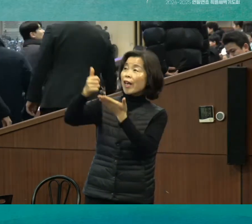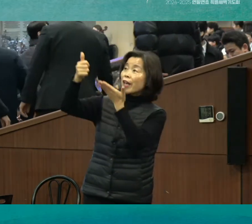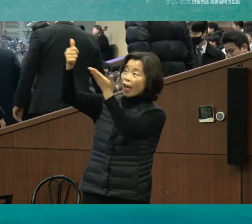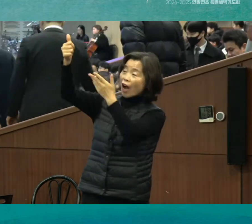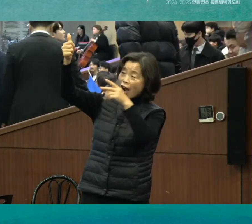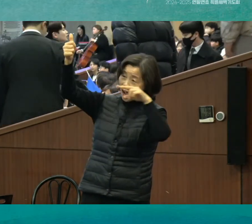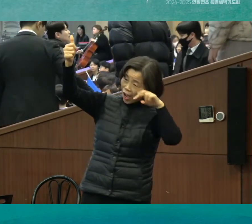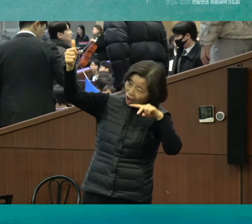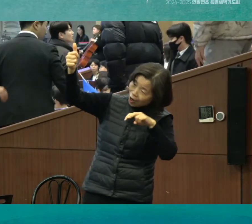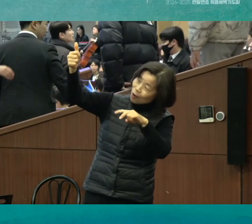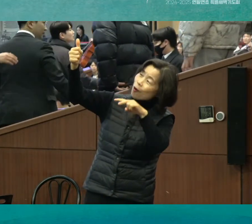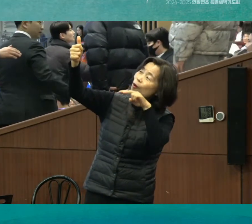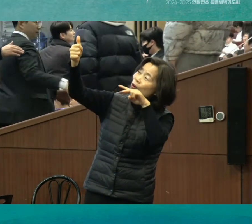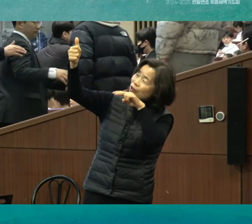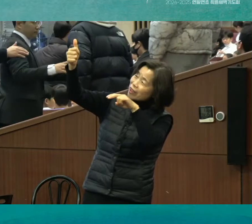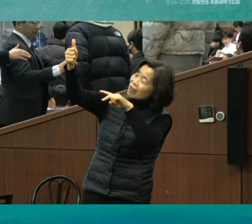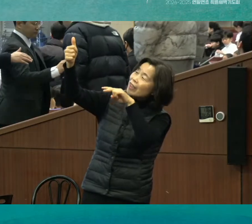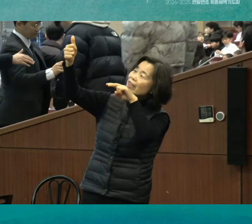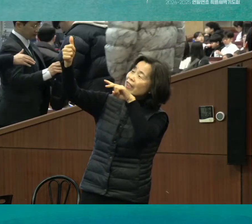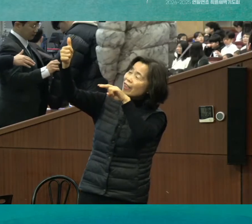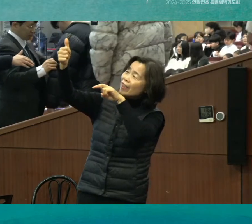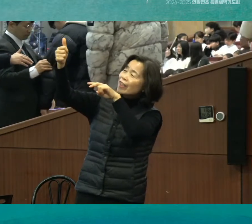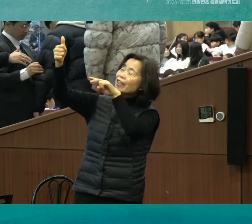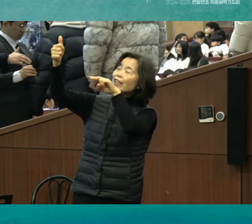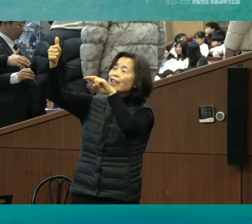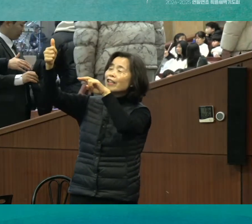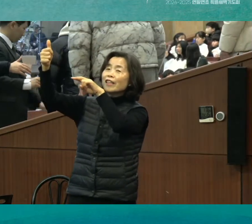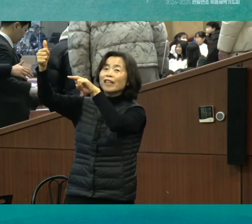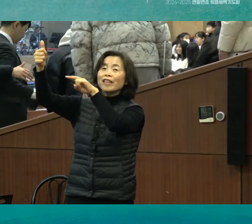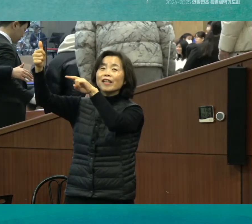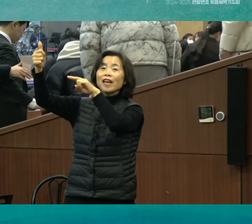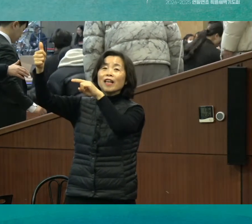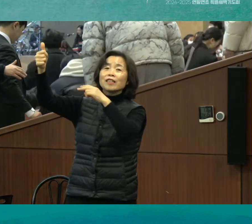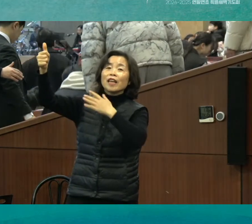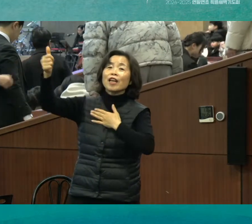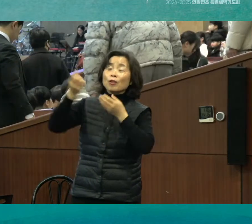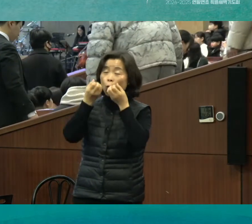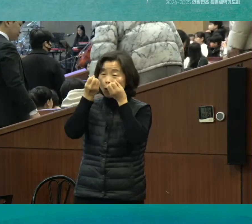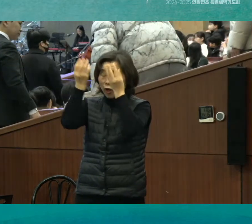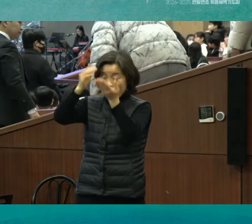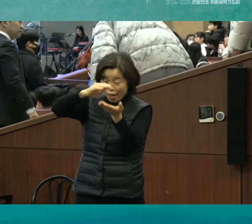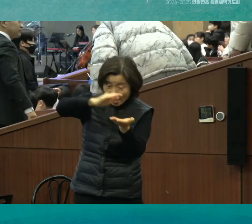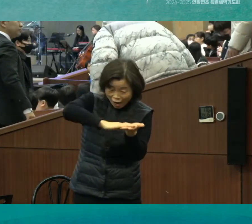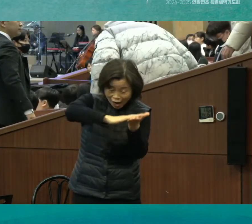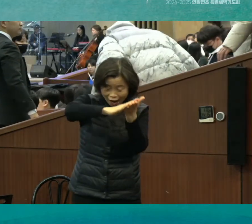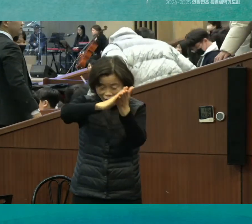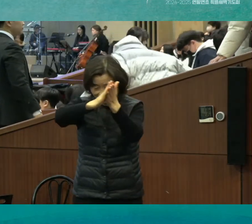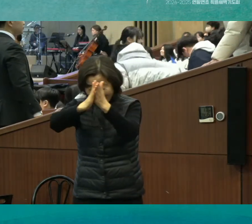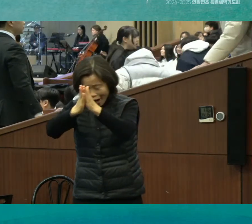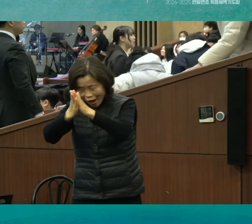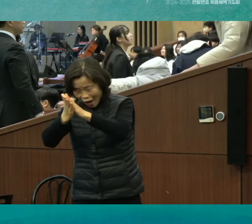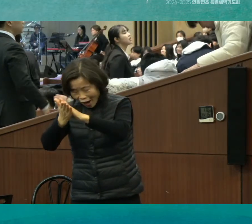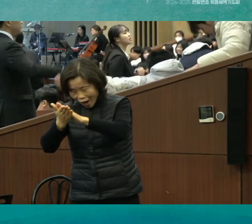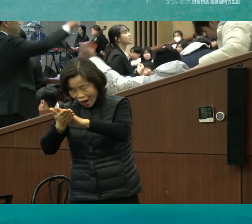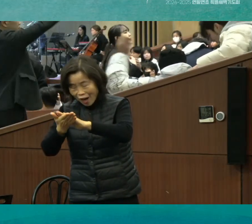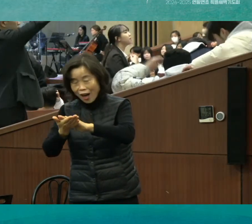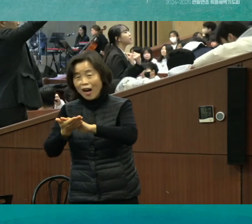주께 가오니 날 새롭게